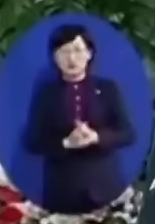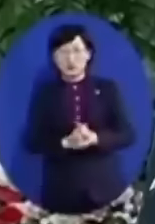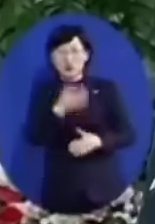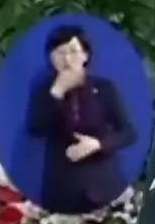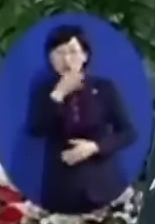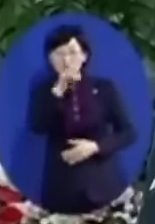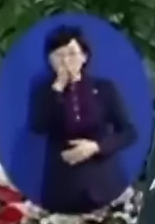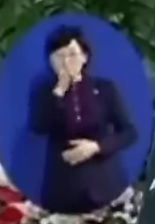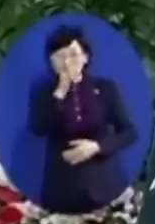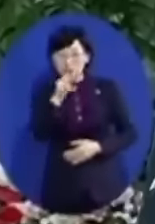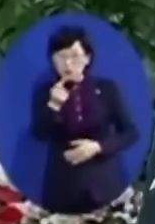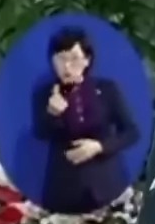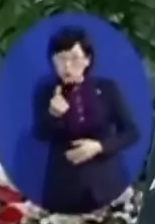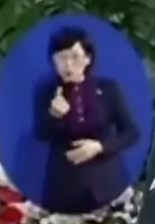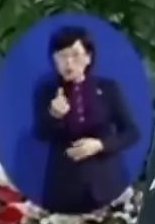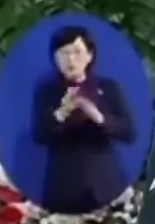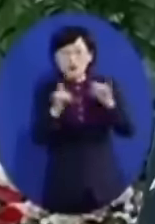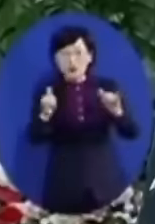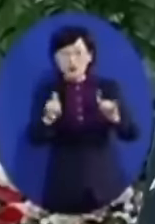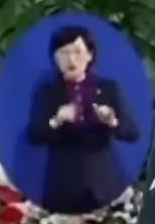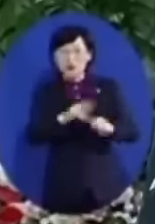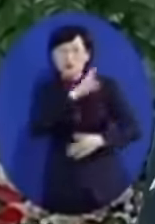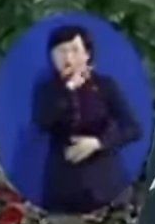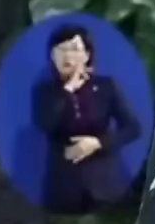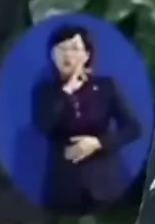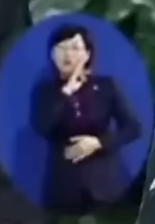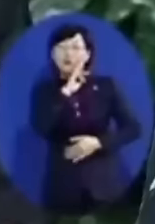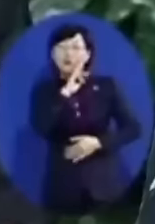욕심이 적은 사람은 평안하게 있으니까